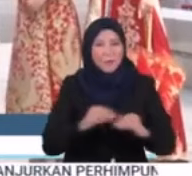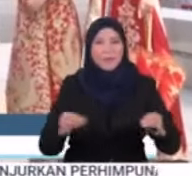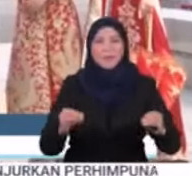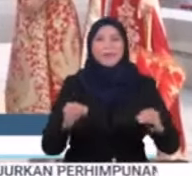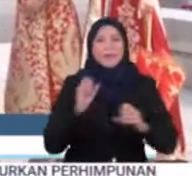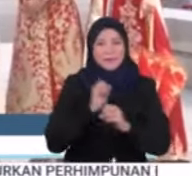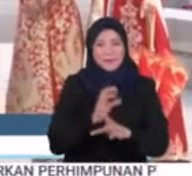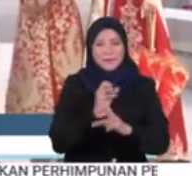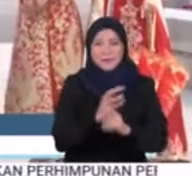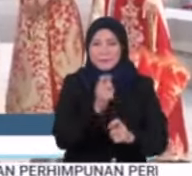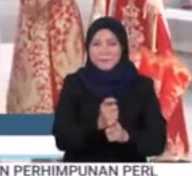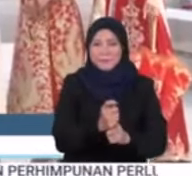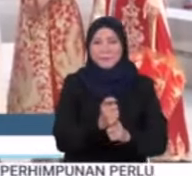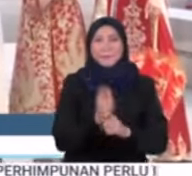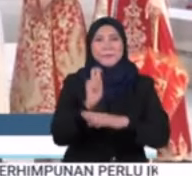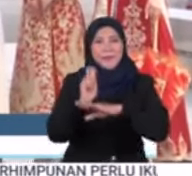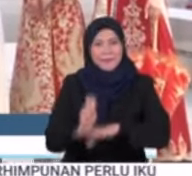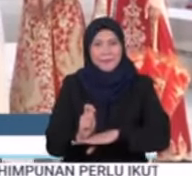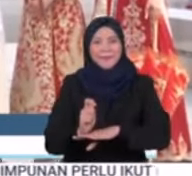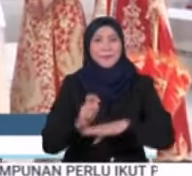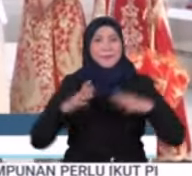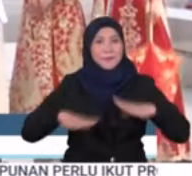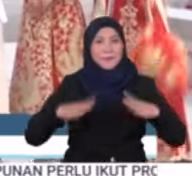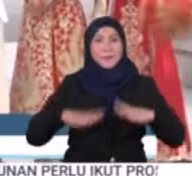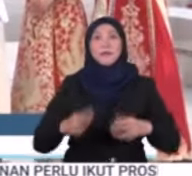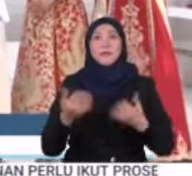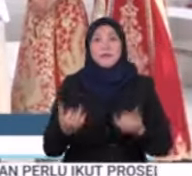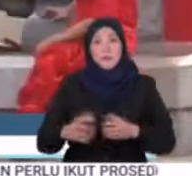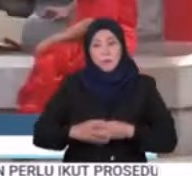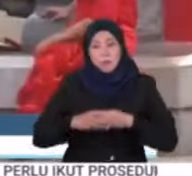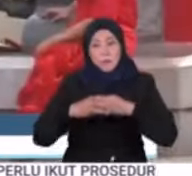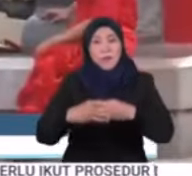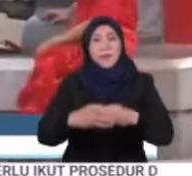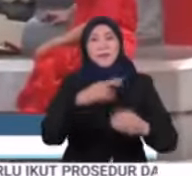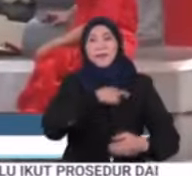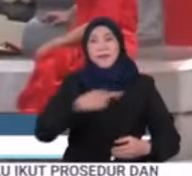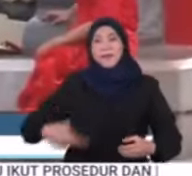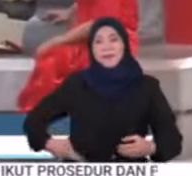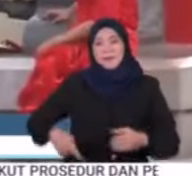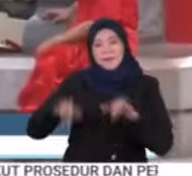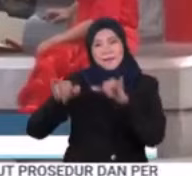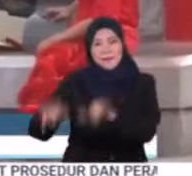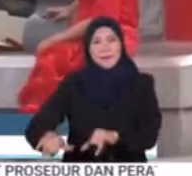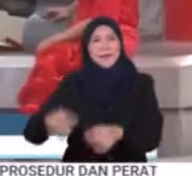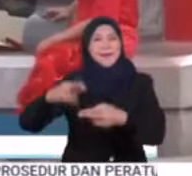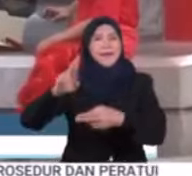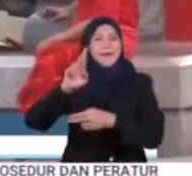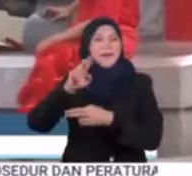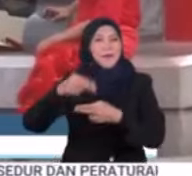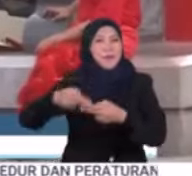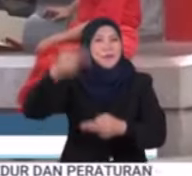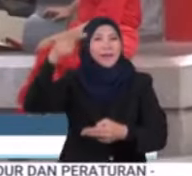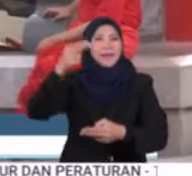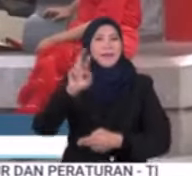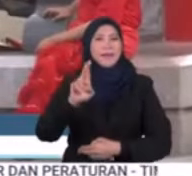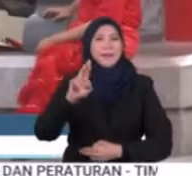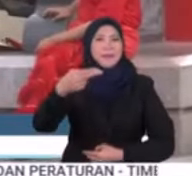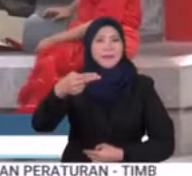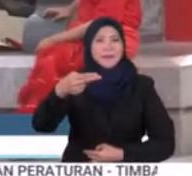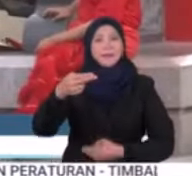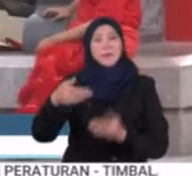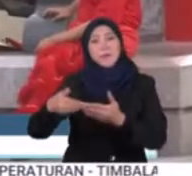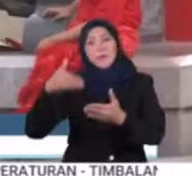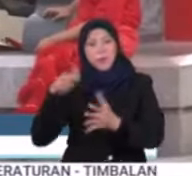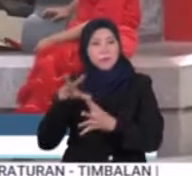kekalkan dan selepas di sini rombongan derajat dijangkau akan berhak sementara di hotel kediaman mereka di arrash di areas Hotel sebelum berangkat